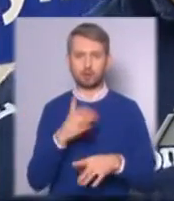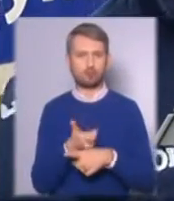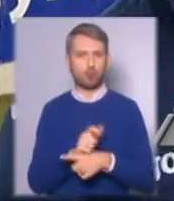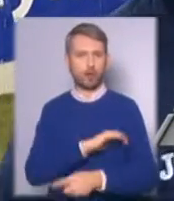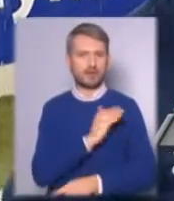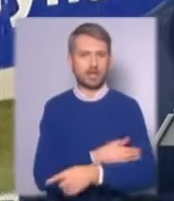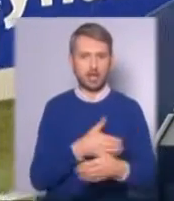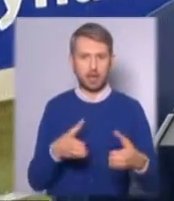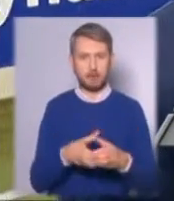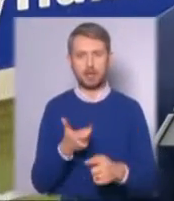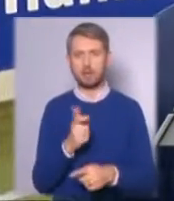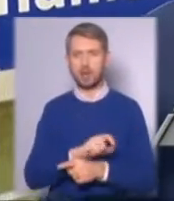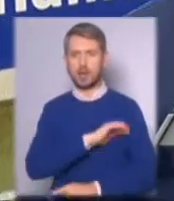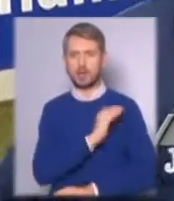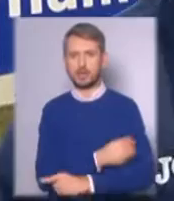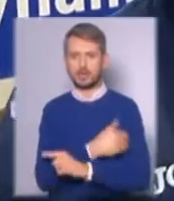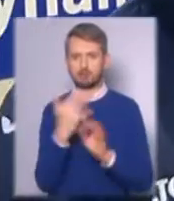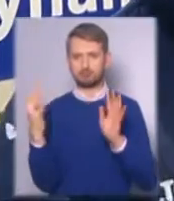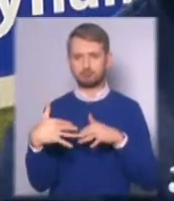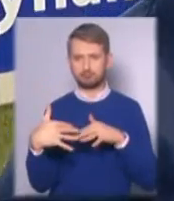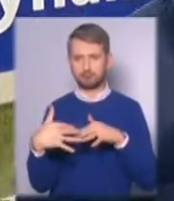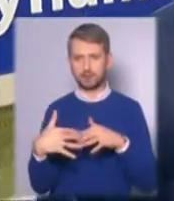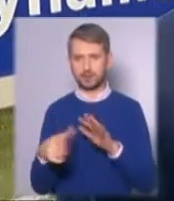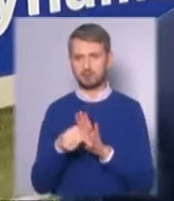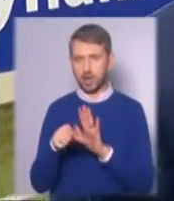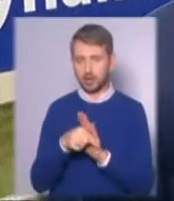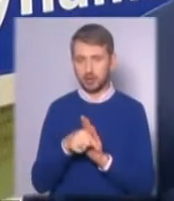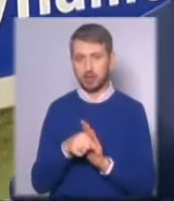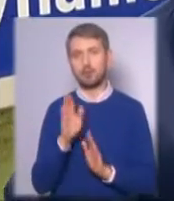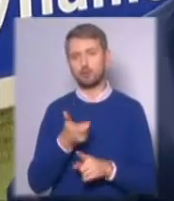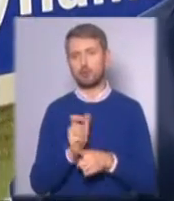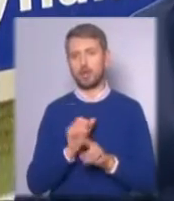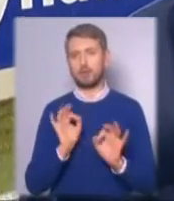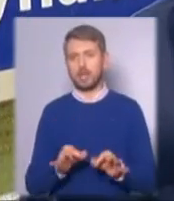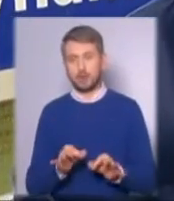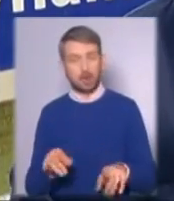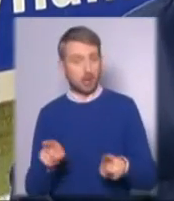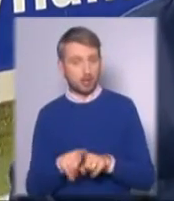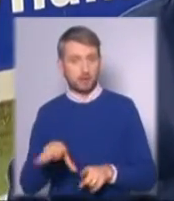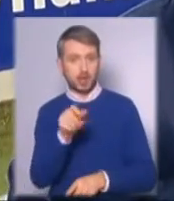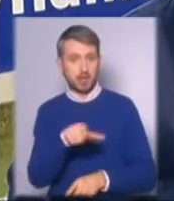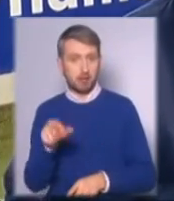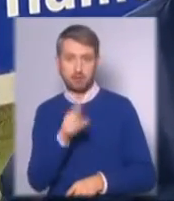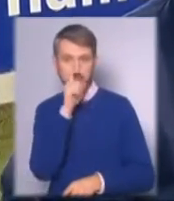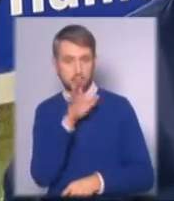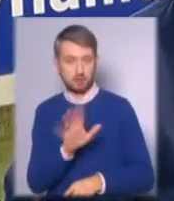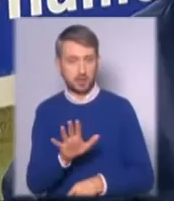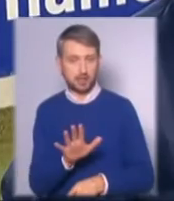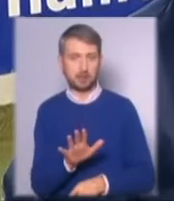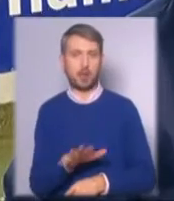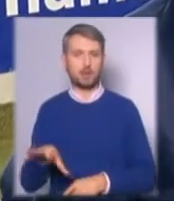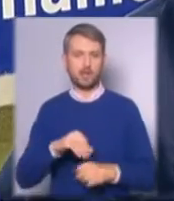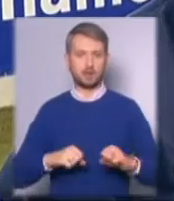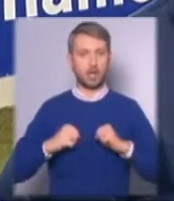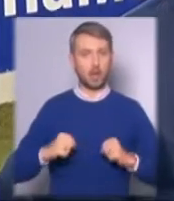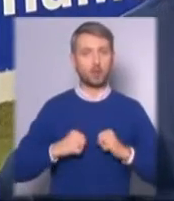более сильные спарринги, там будет, я думаю, что более объективно. А так ребята все хорошо смотрятся, все